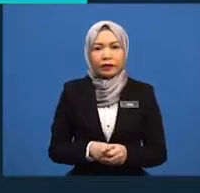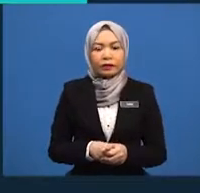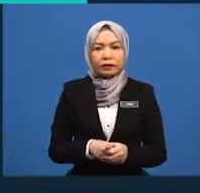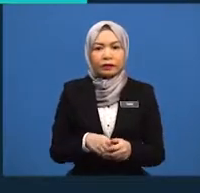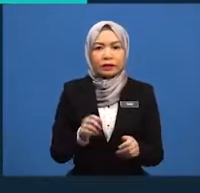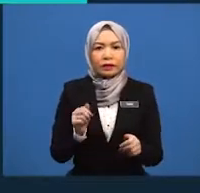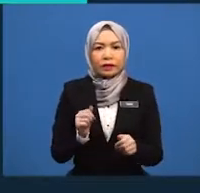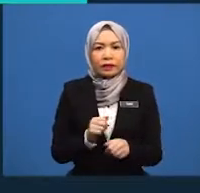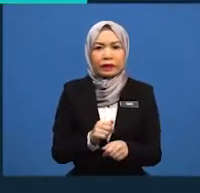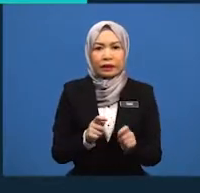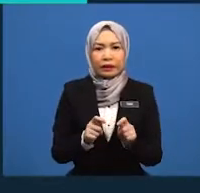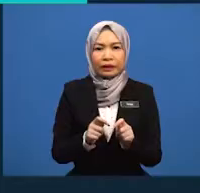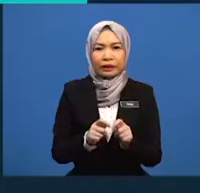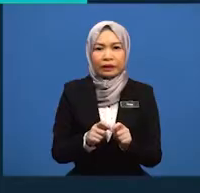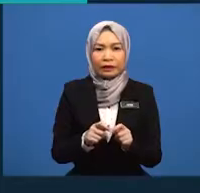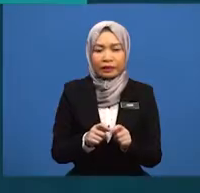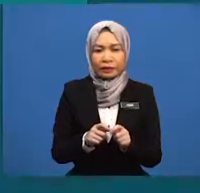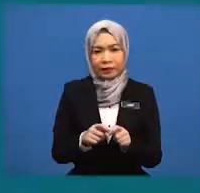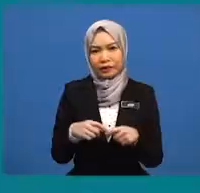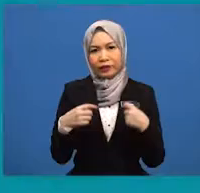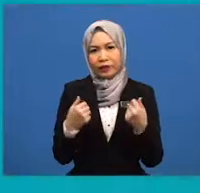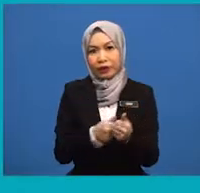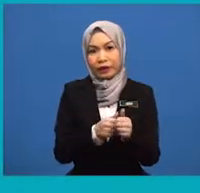teknik semakkan meja.